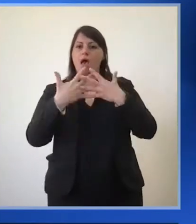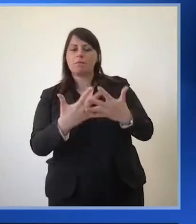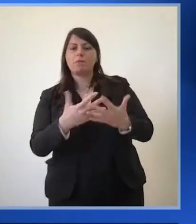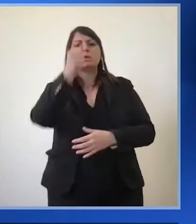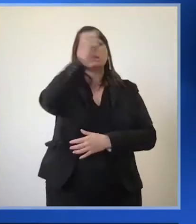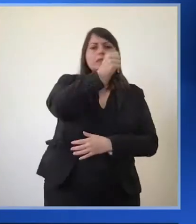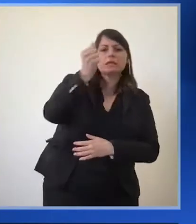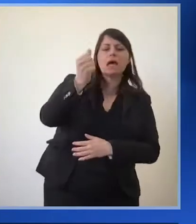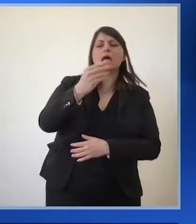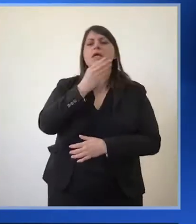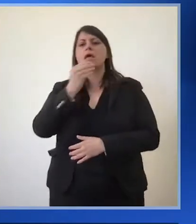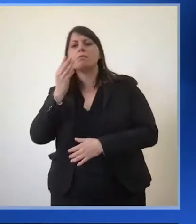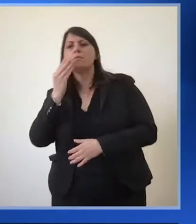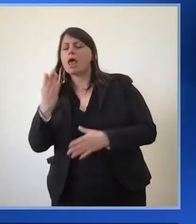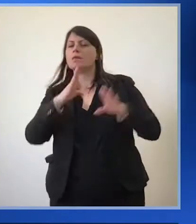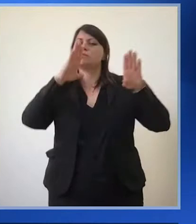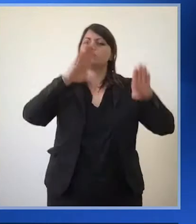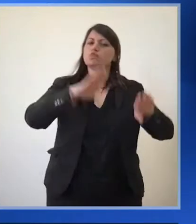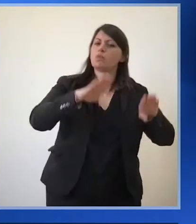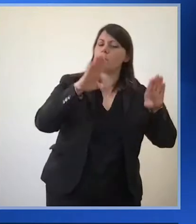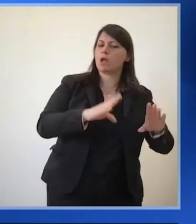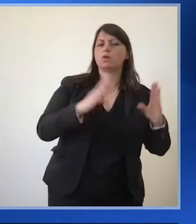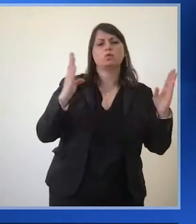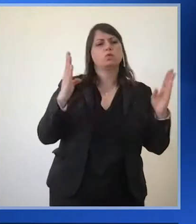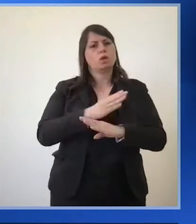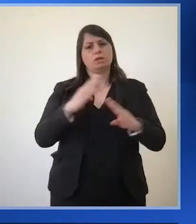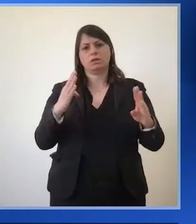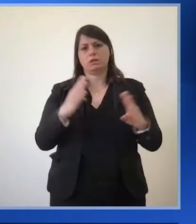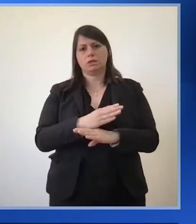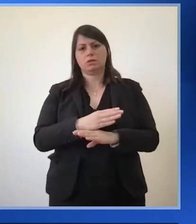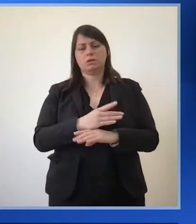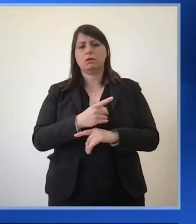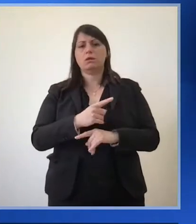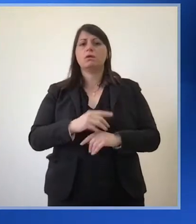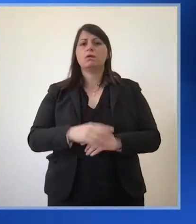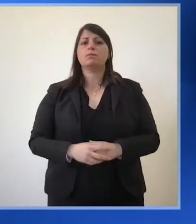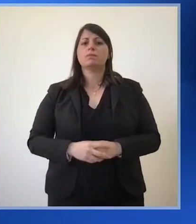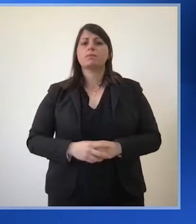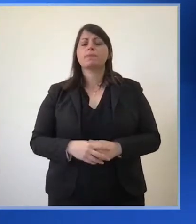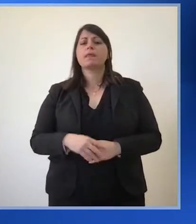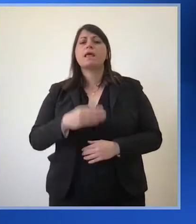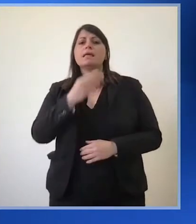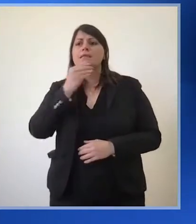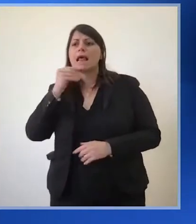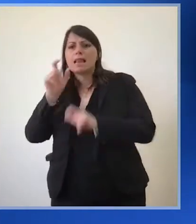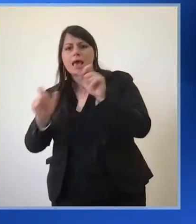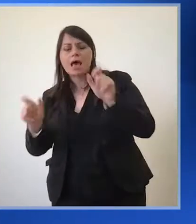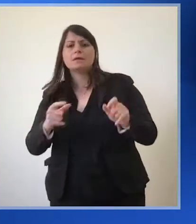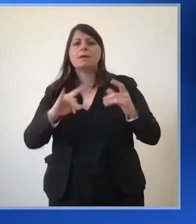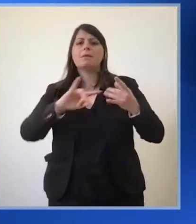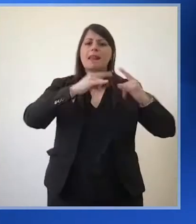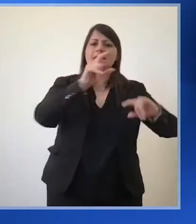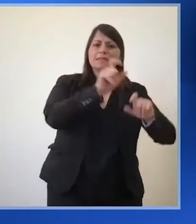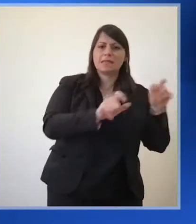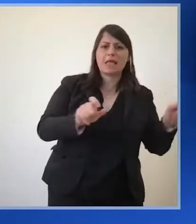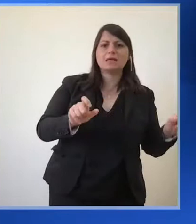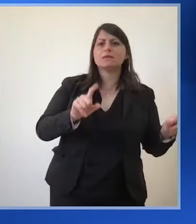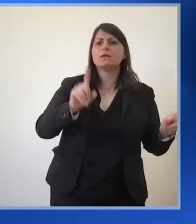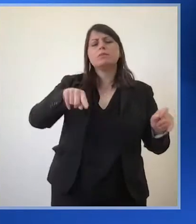ebrei, musulmani. Possono israeliani, palestinesi e tutti gli abitanti della Città